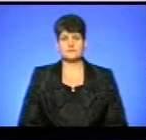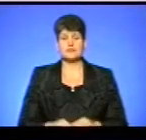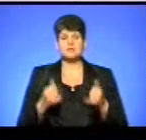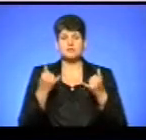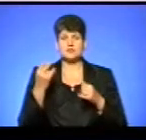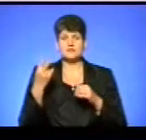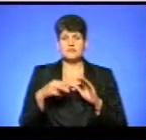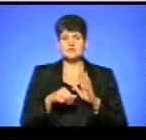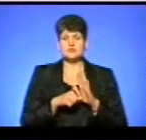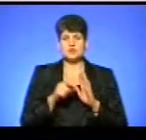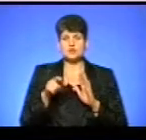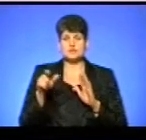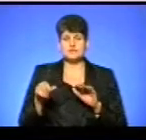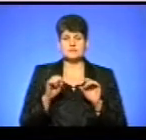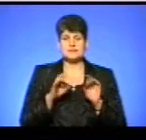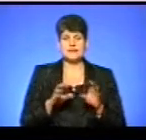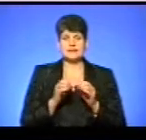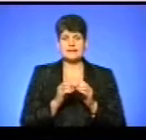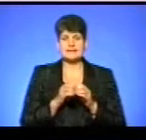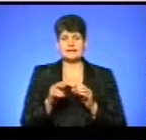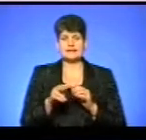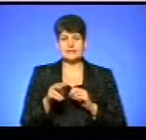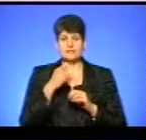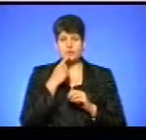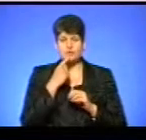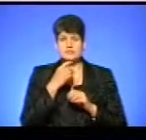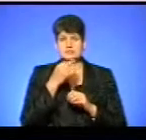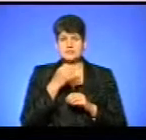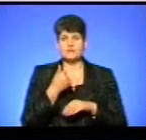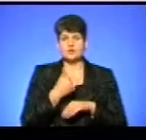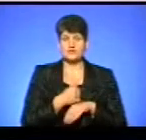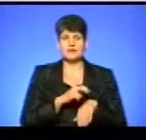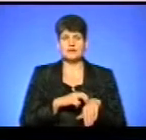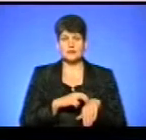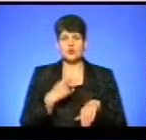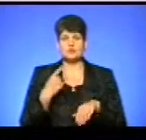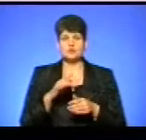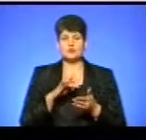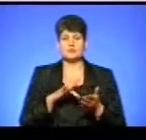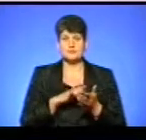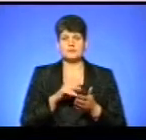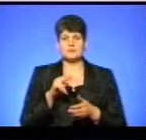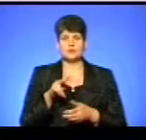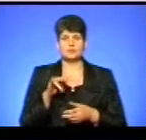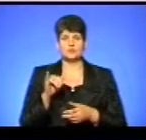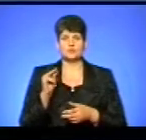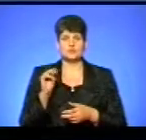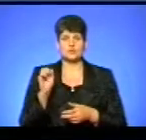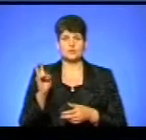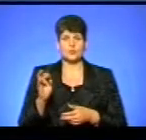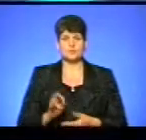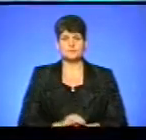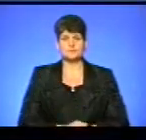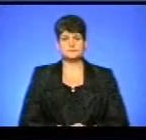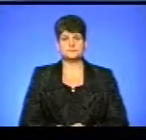Сьогодні 26 осіб здали понад 10 літрів крові, повідомив головний лікар обласного центру служби крові Петро Лучанко.